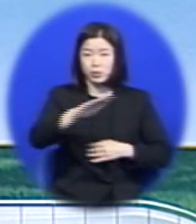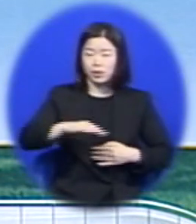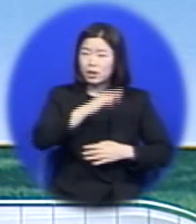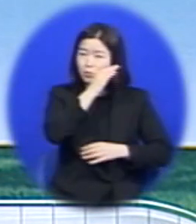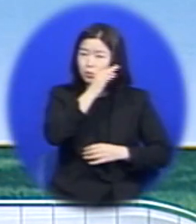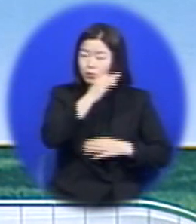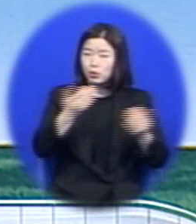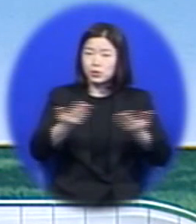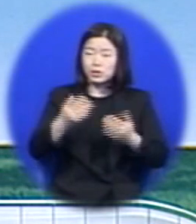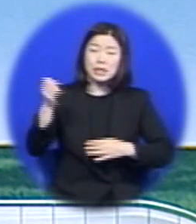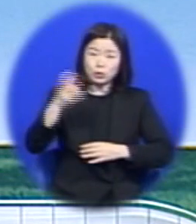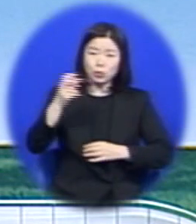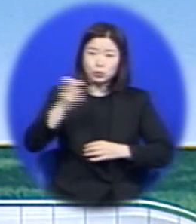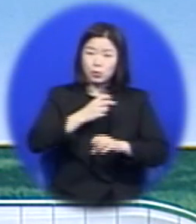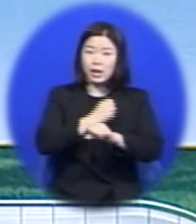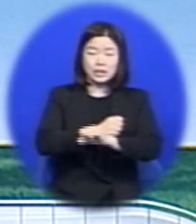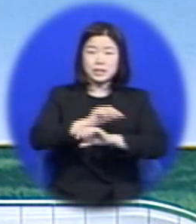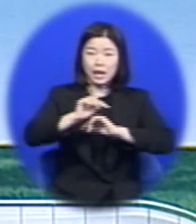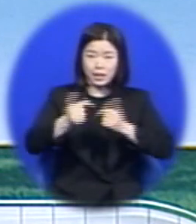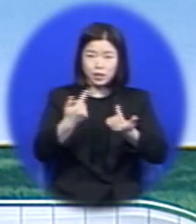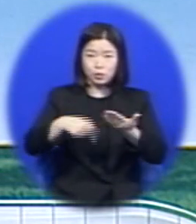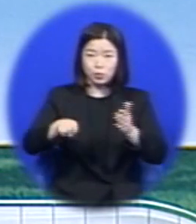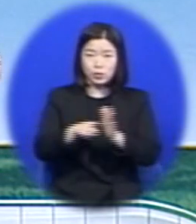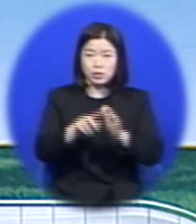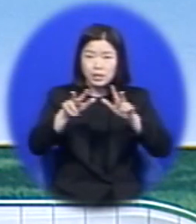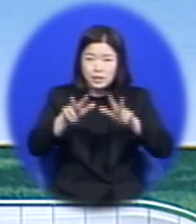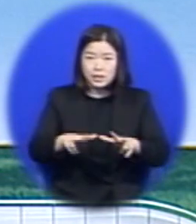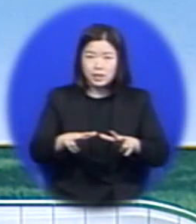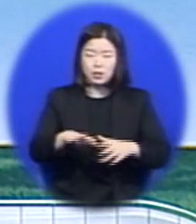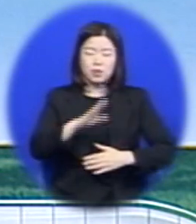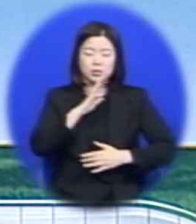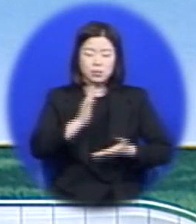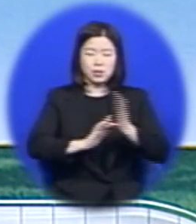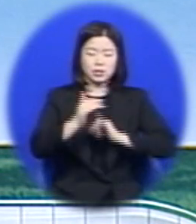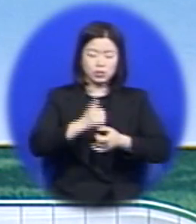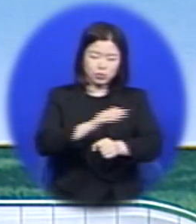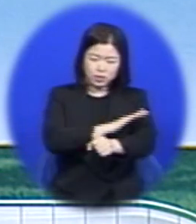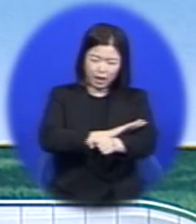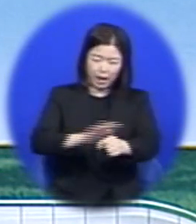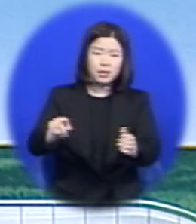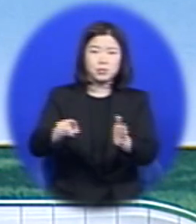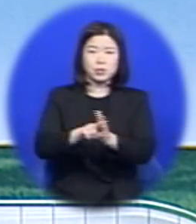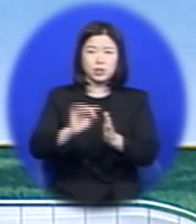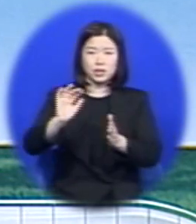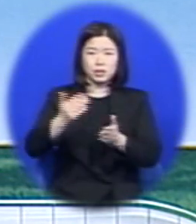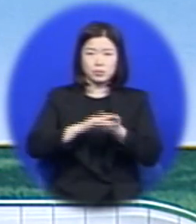일을 반복하지 않으려면 우리가 지금 정말 예수를 잘 믿어야 합니다.